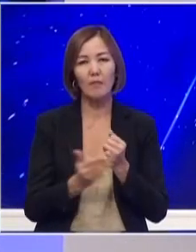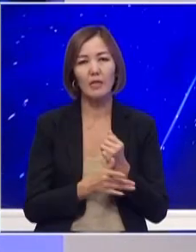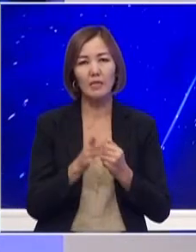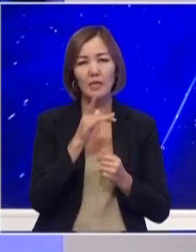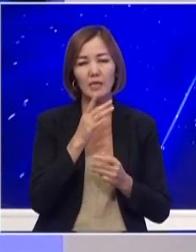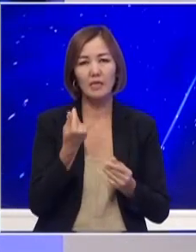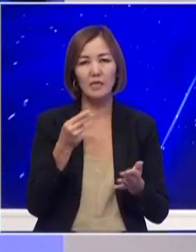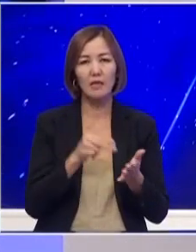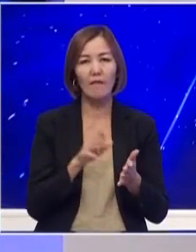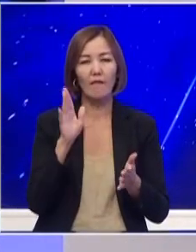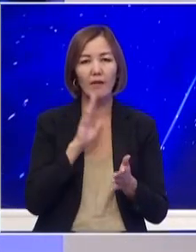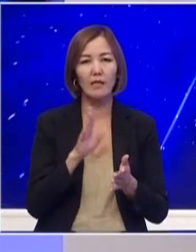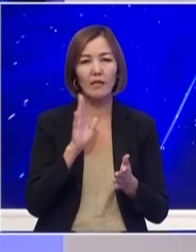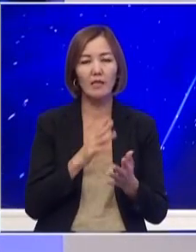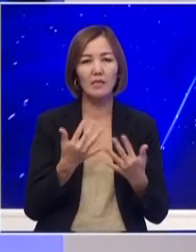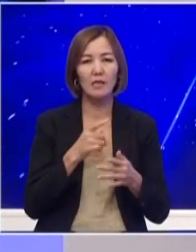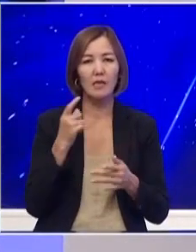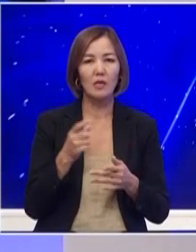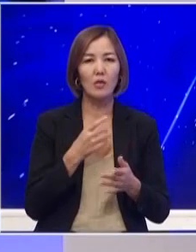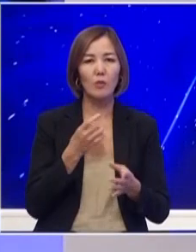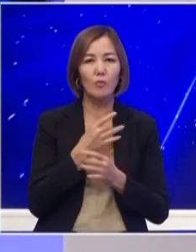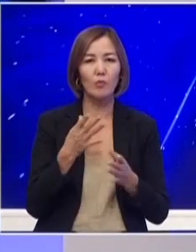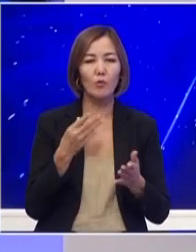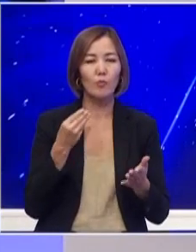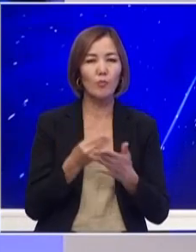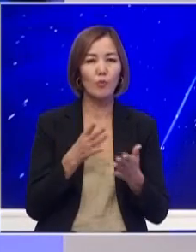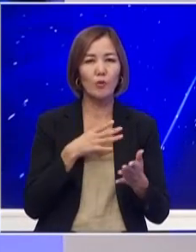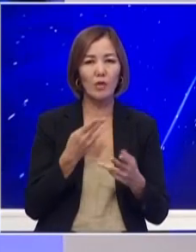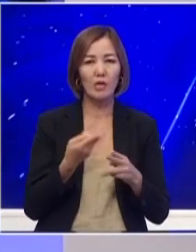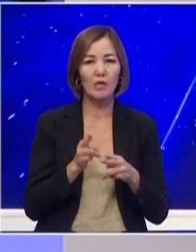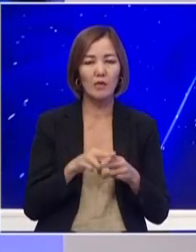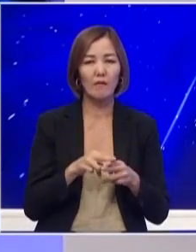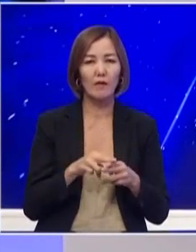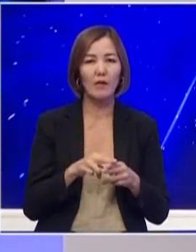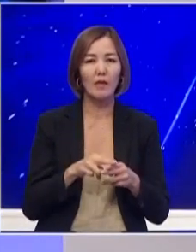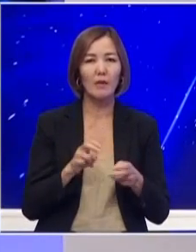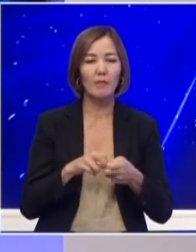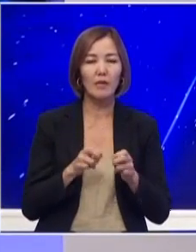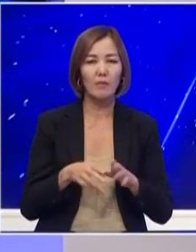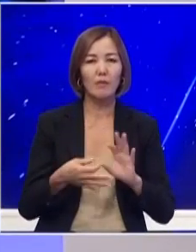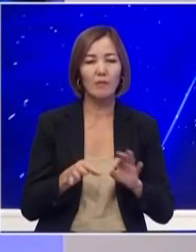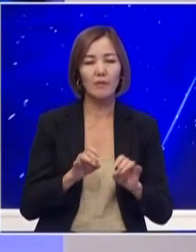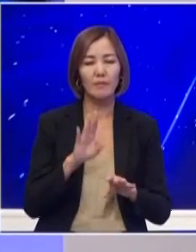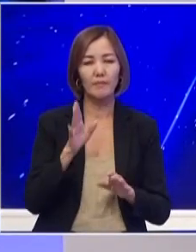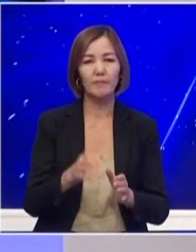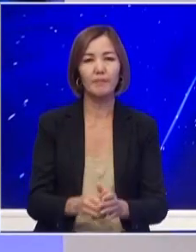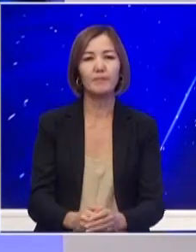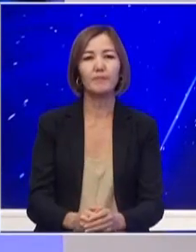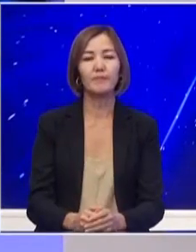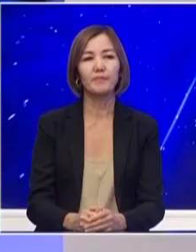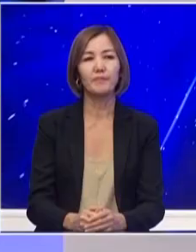время цена воды для полива сельскохозяйственных культур бьет по карману, сетуют фермеры. В проблеме разбиралась наша съемочная